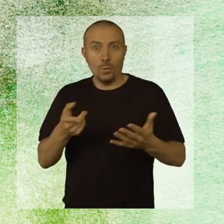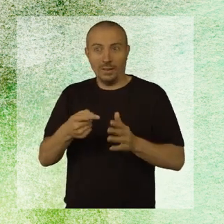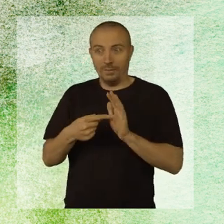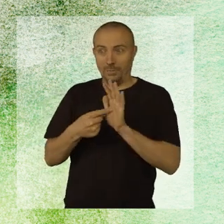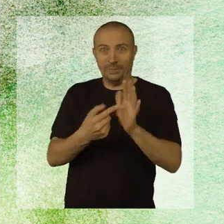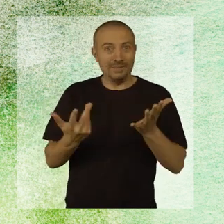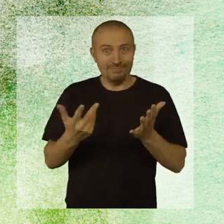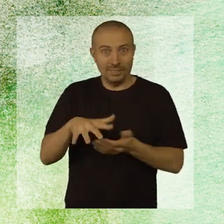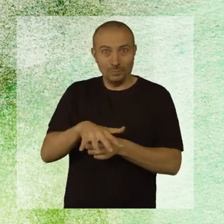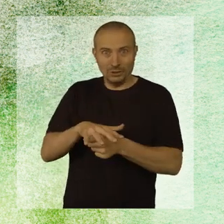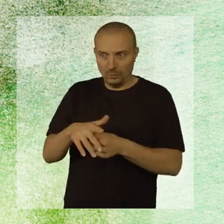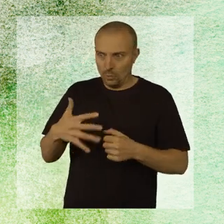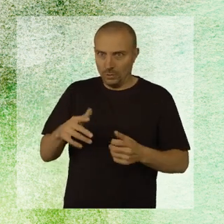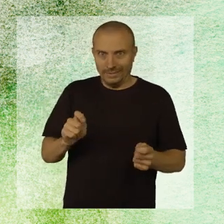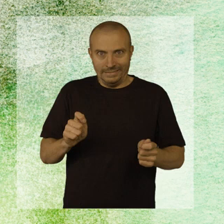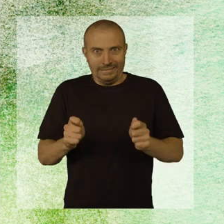Donc,